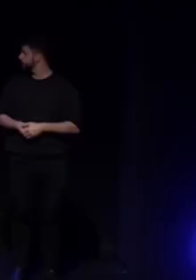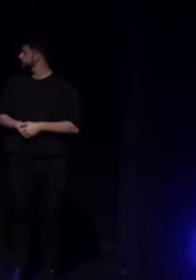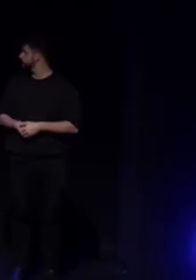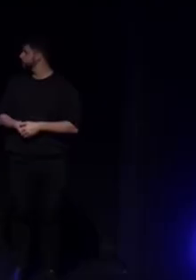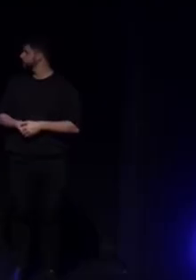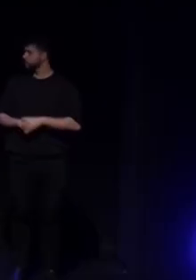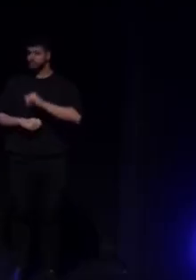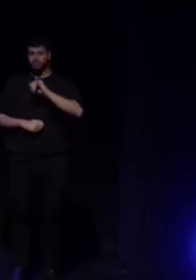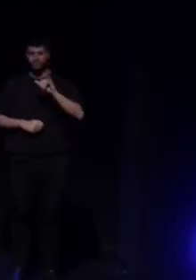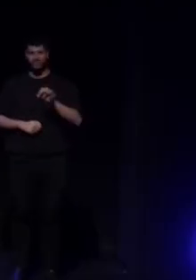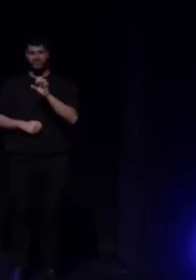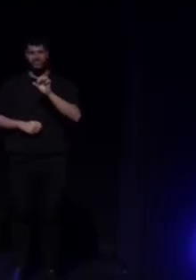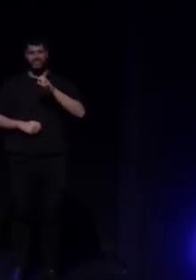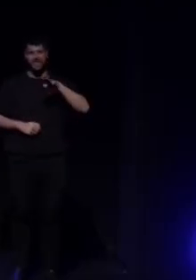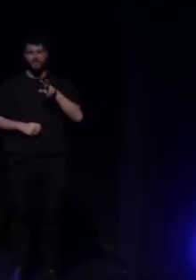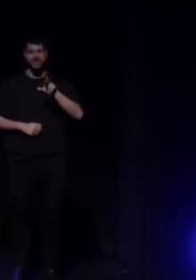Josep Ros Pijuan.